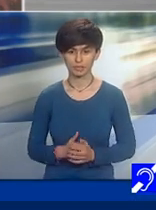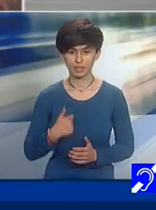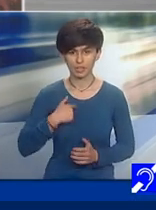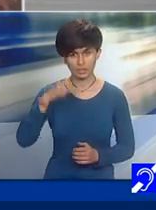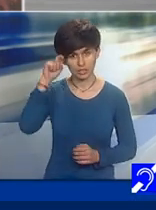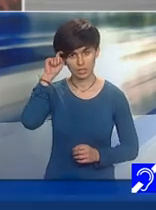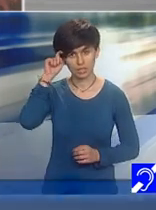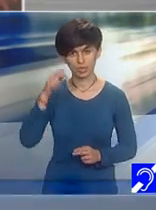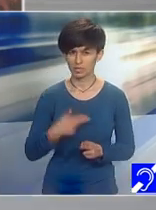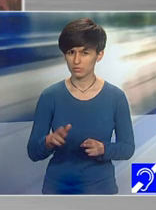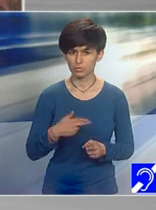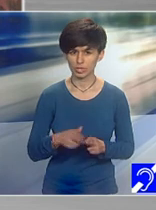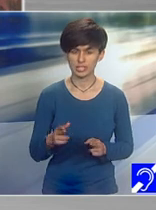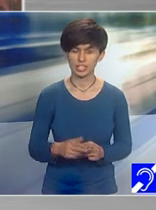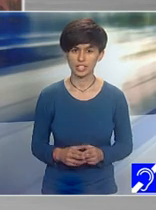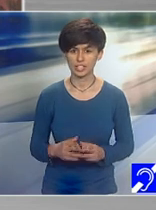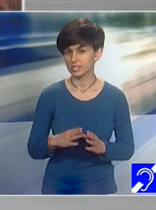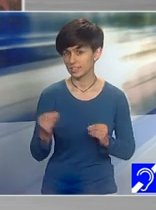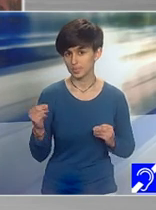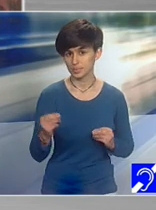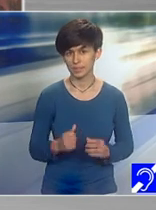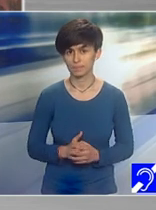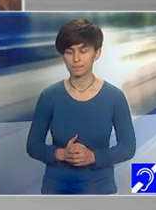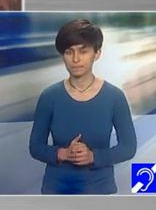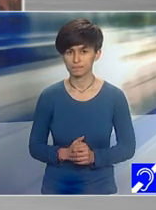a curățenii din oraș,